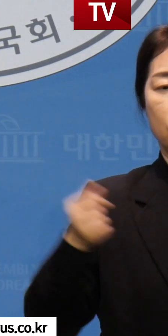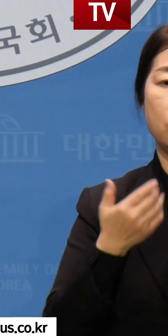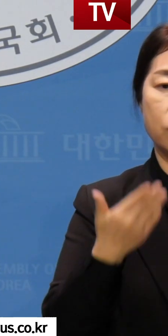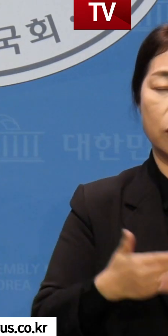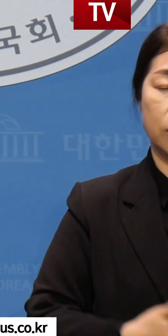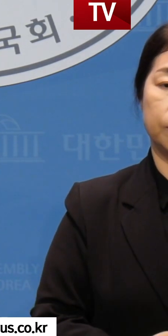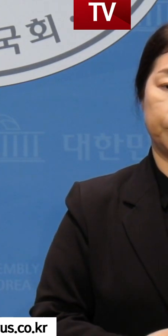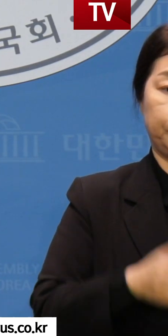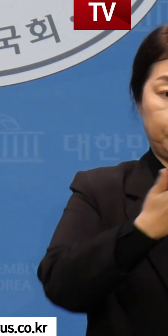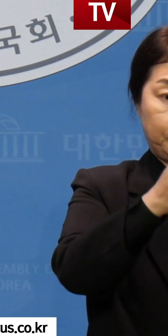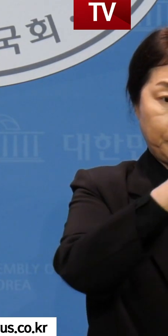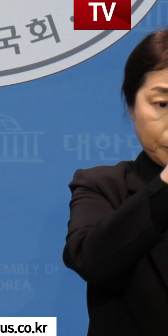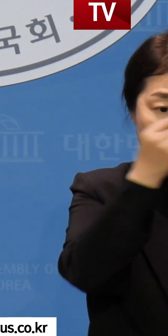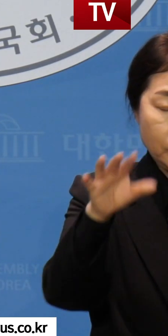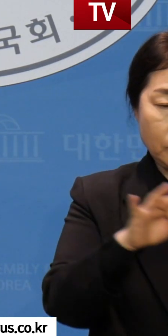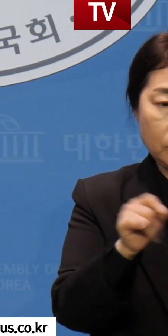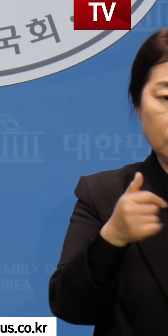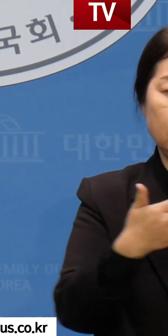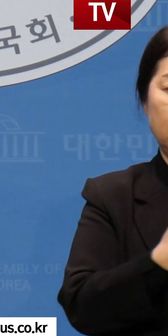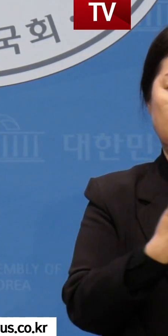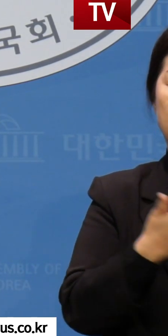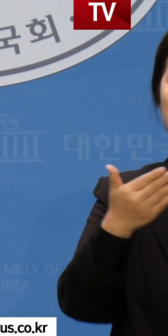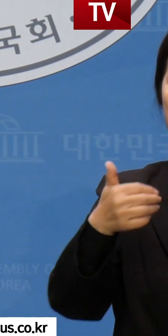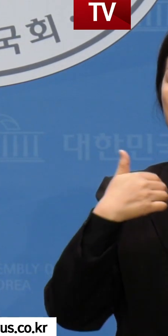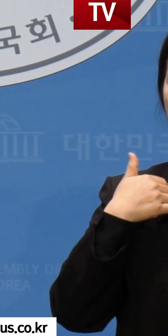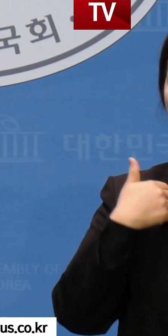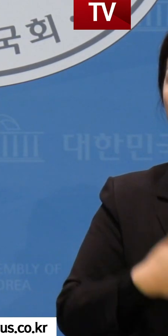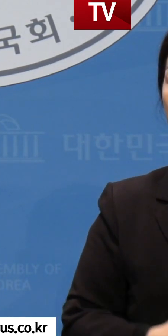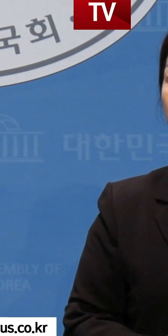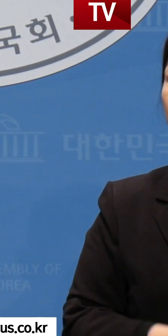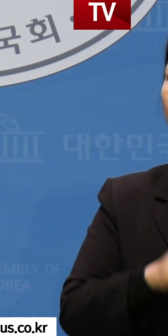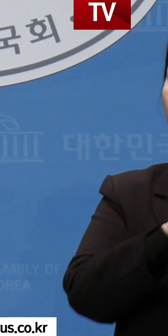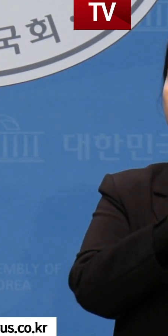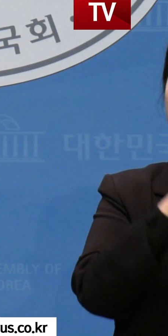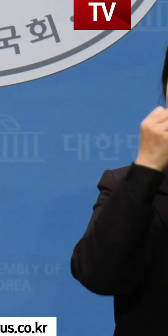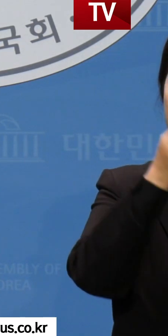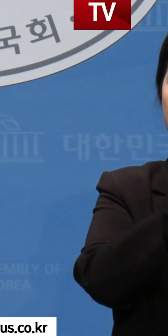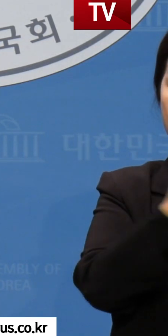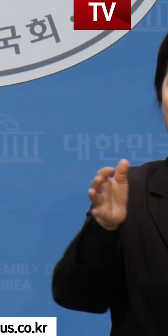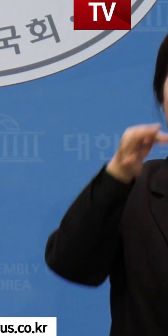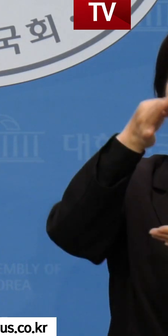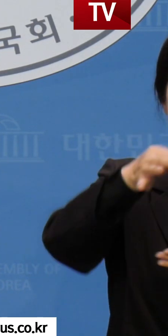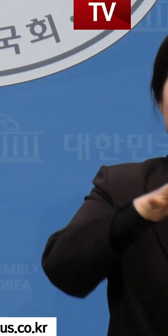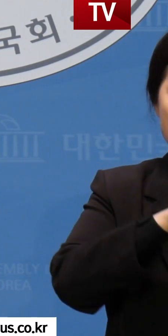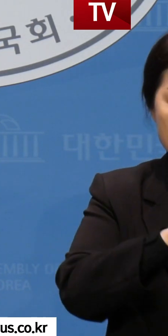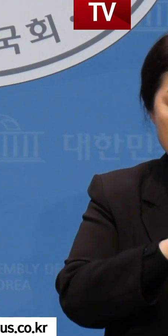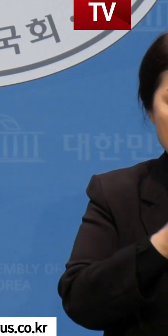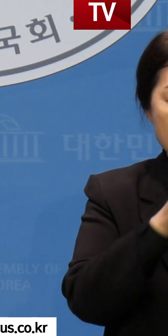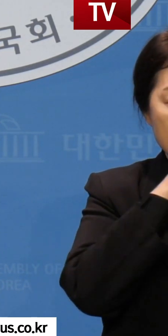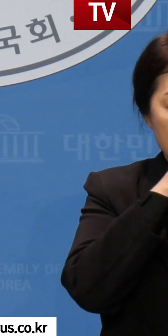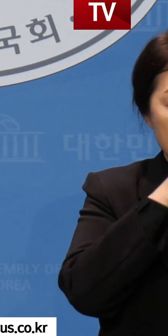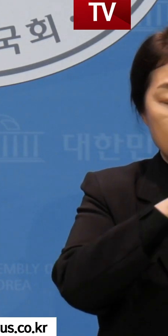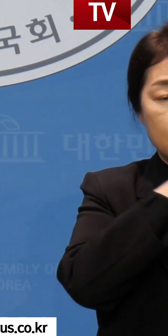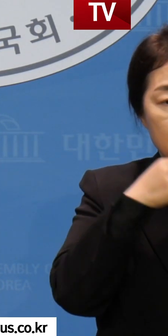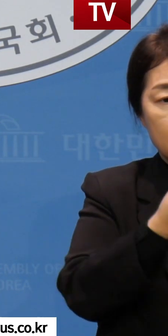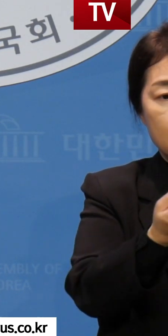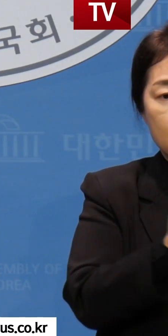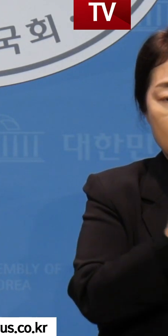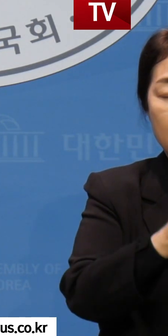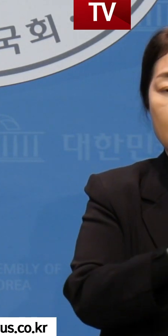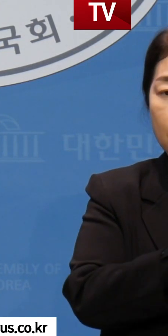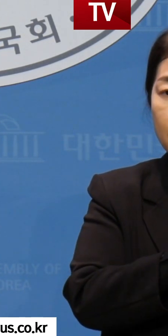상환 인센티브를 제공해야 합니다. 셋째, 새 출발 기금을 통한 채무 조정에 대해서는